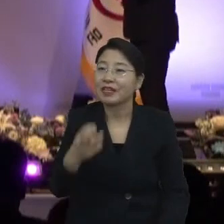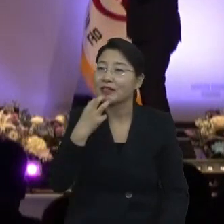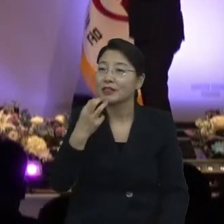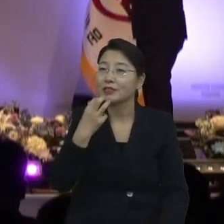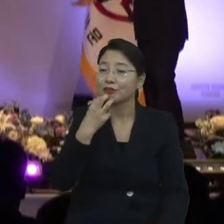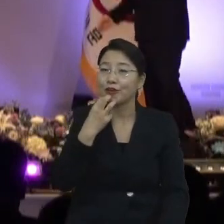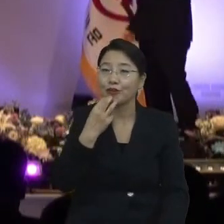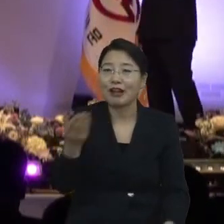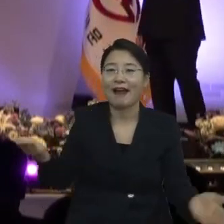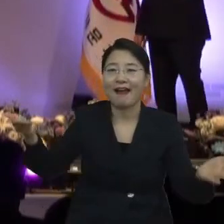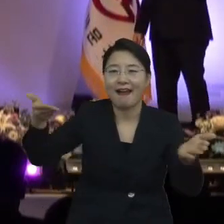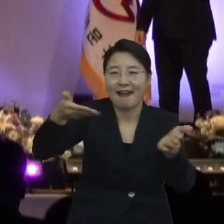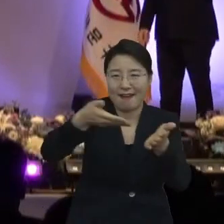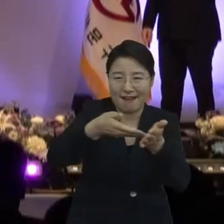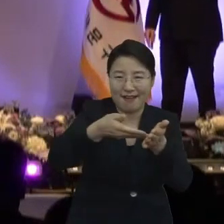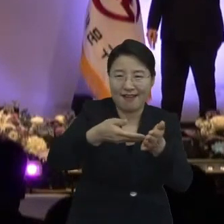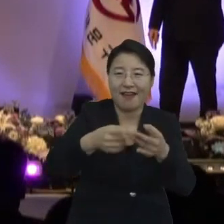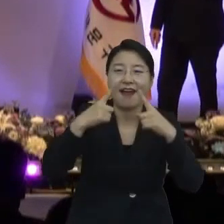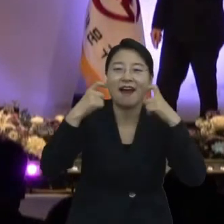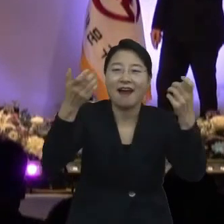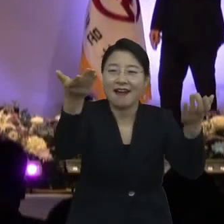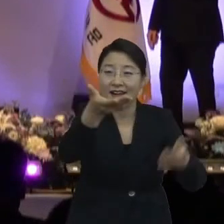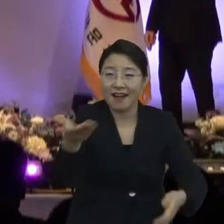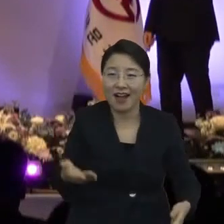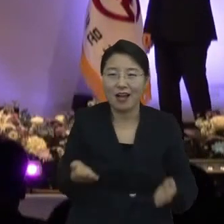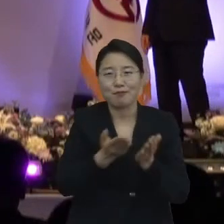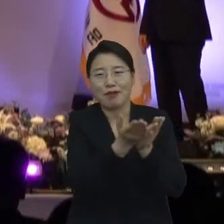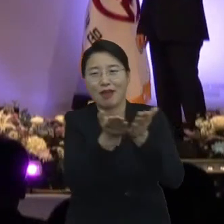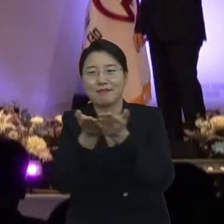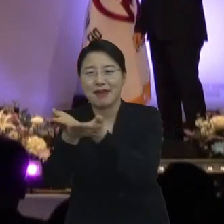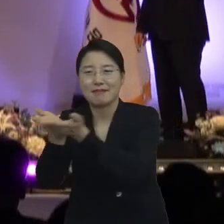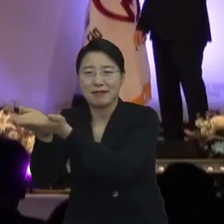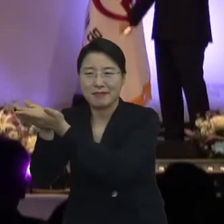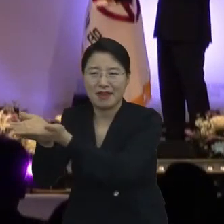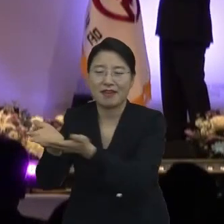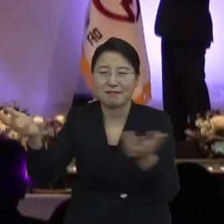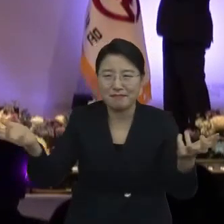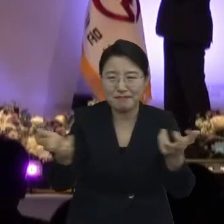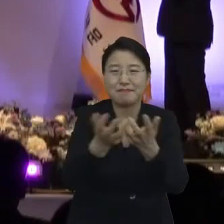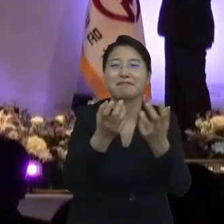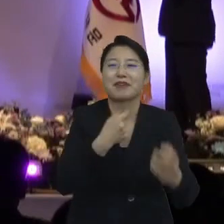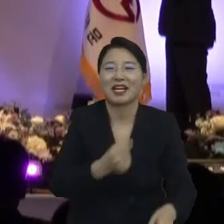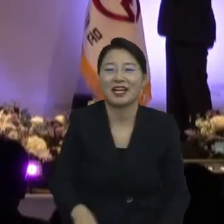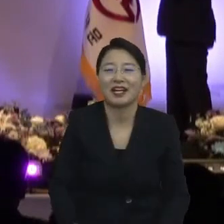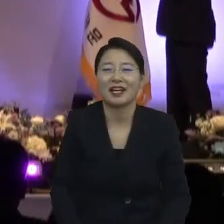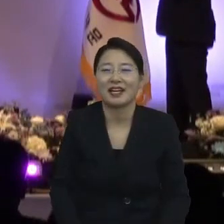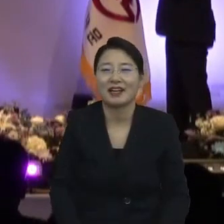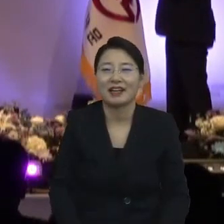서울항을 만들어서 한강에 배가 많이 떠다니게 할 겁니다. 한강이 굉장히 적막강산이죠. 예.